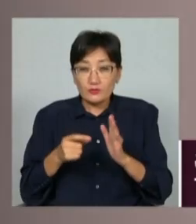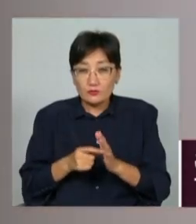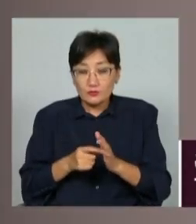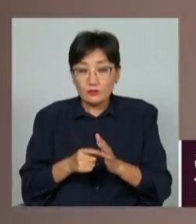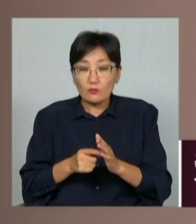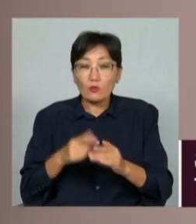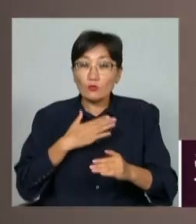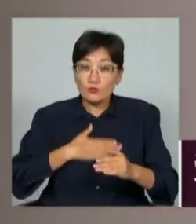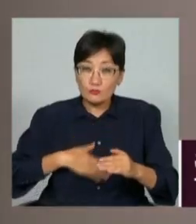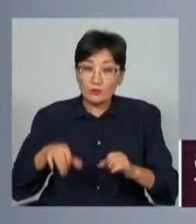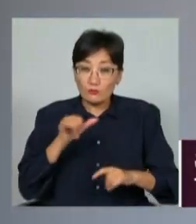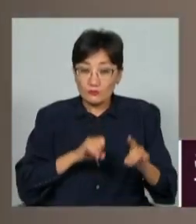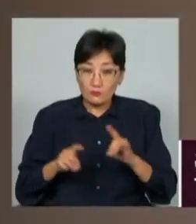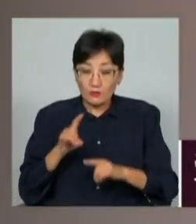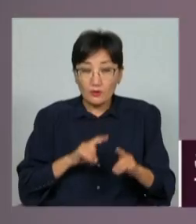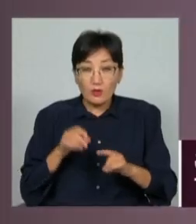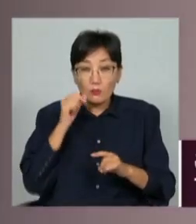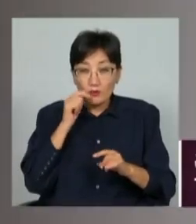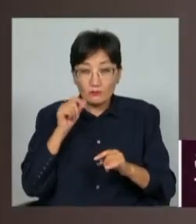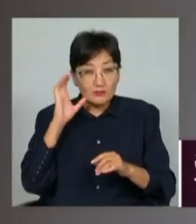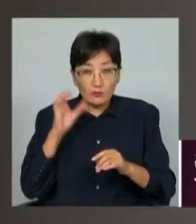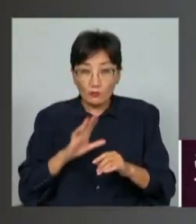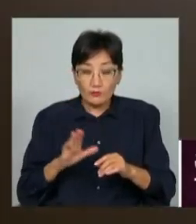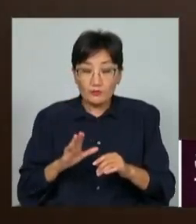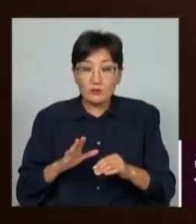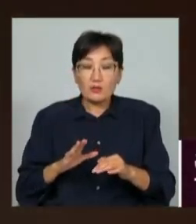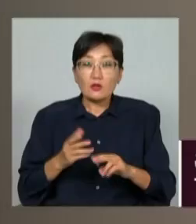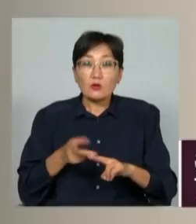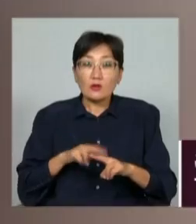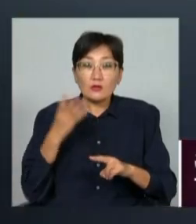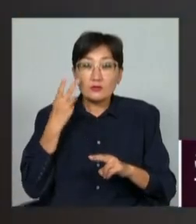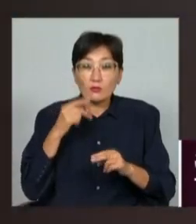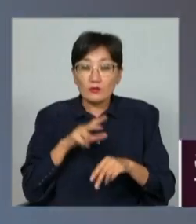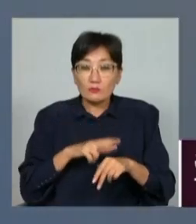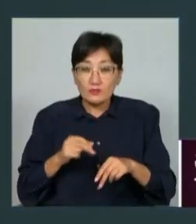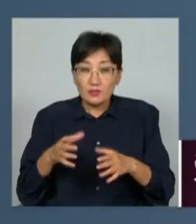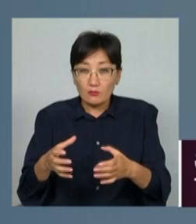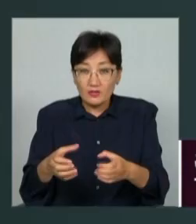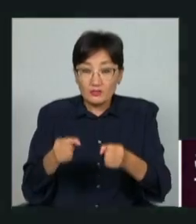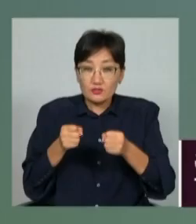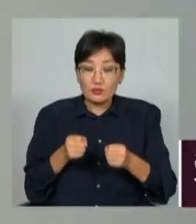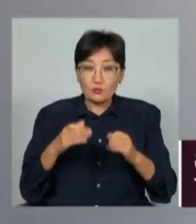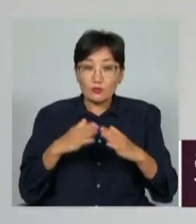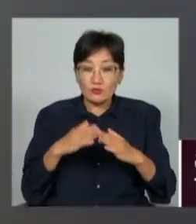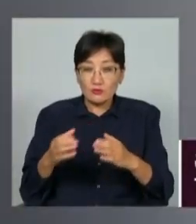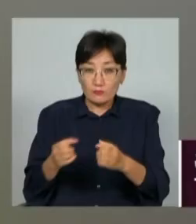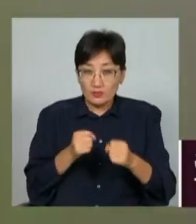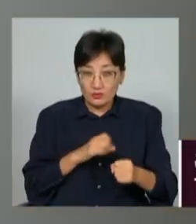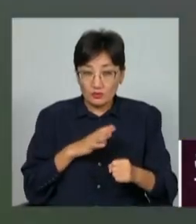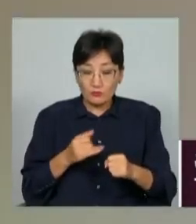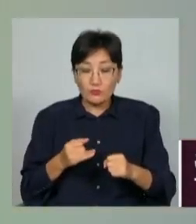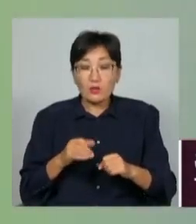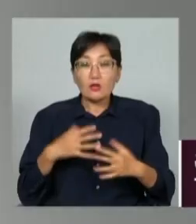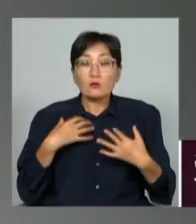көндіруге тырысады. Алайда ер адам сөзге құлақ аспаған. Дегенмен көңілі ауланған кезде полиция оны аяғынан ұстап үйге сүйреп кіргізеді.